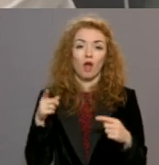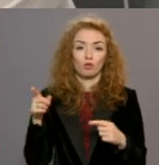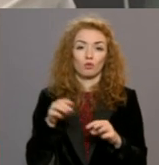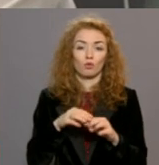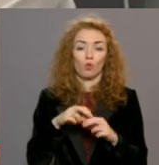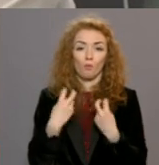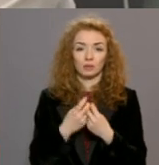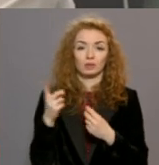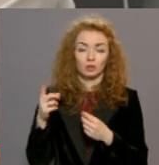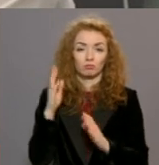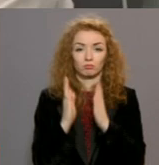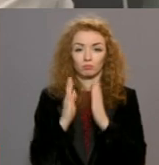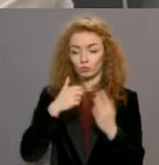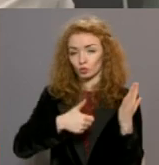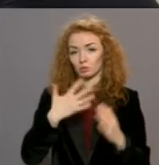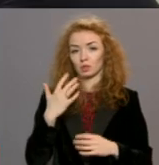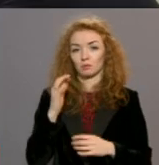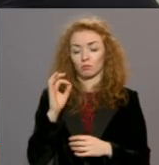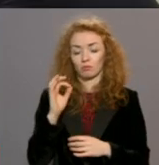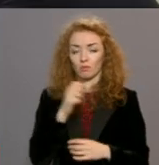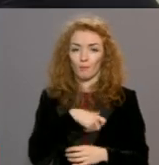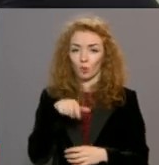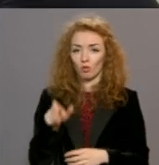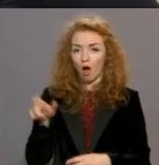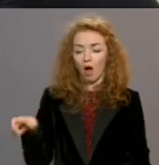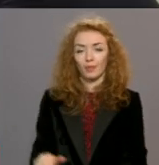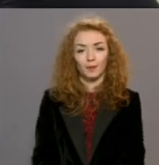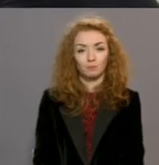projektu nobalsoja 65 deputāti. Madara Līcīte, Latvijas televīzija.